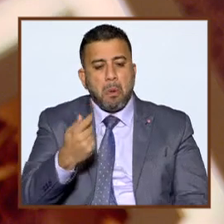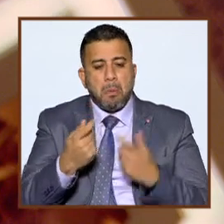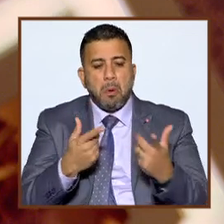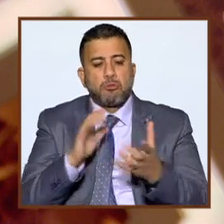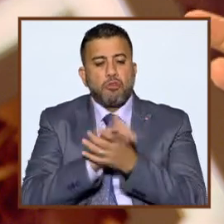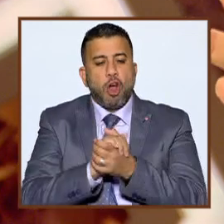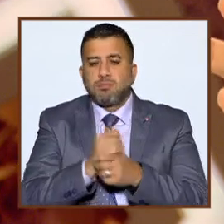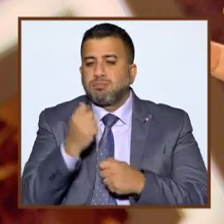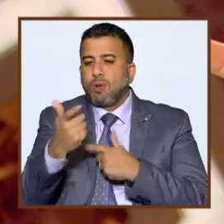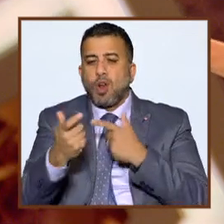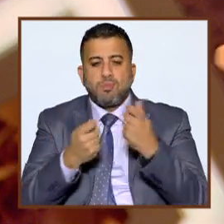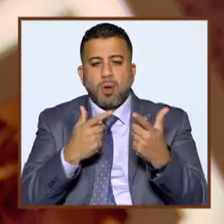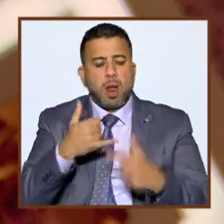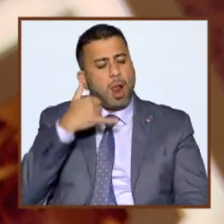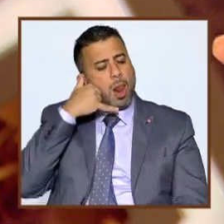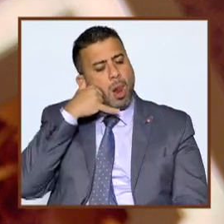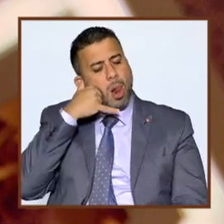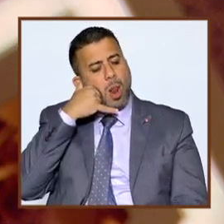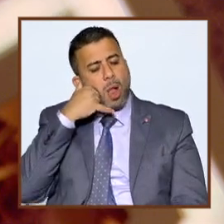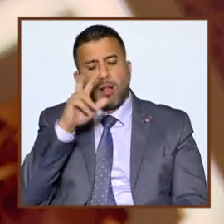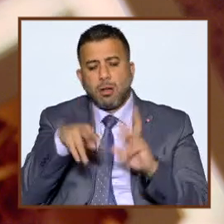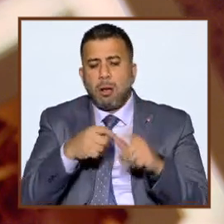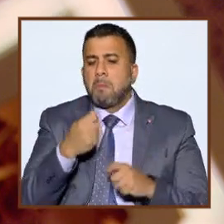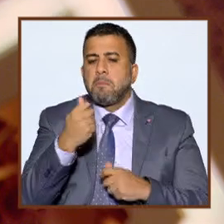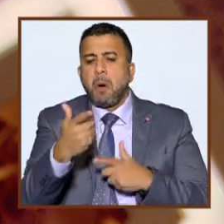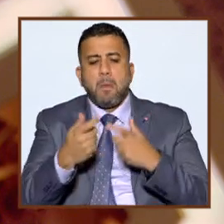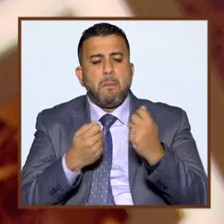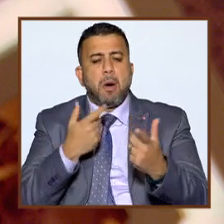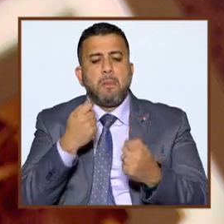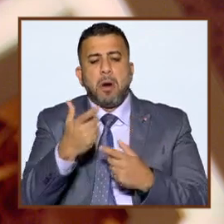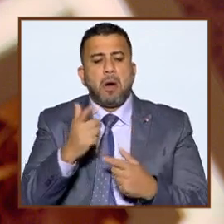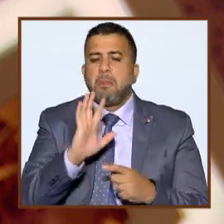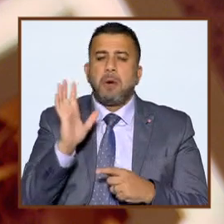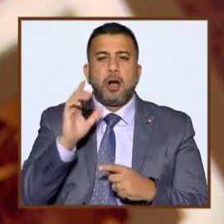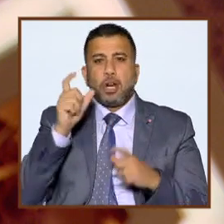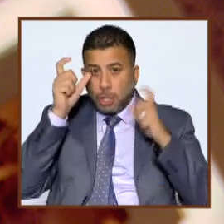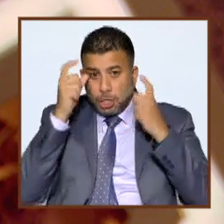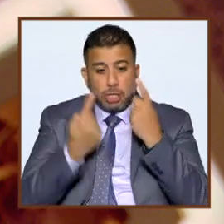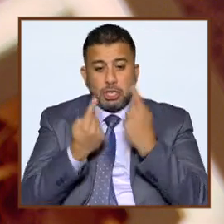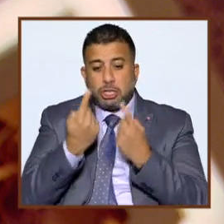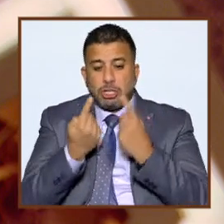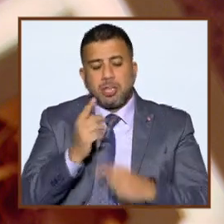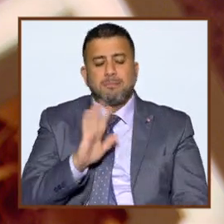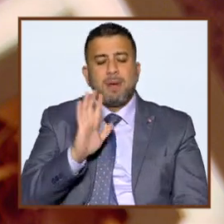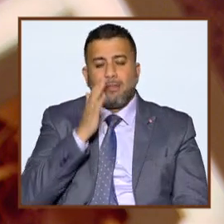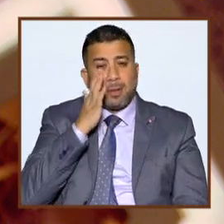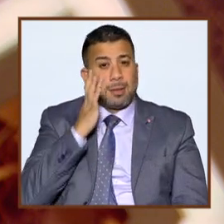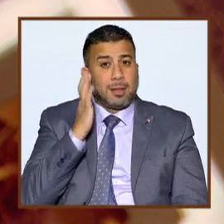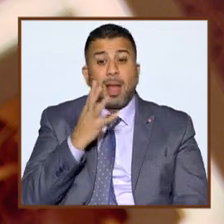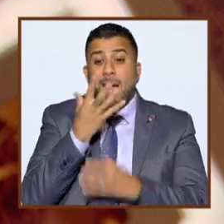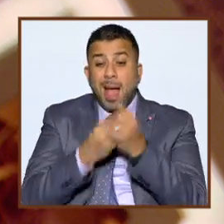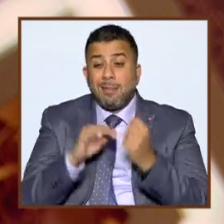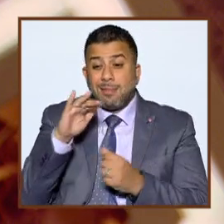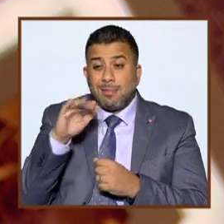يشتري اكسسوارات ويشتري بعض الشغلات لا لا لا الشيطان ما يجي يقول هذا زين. فأنا قصدي